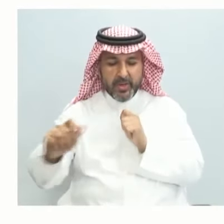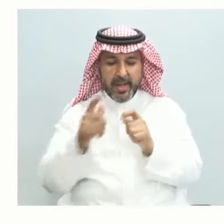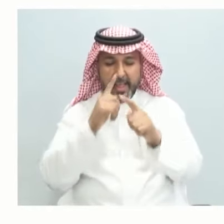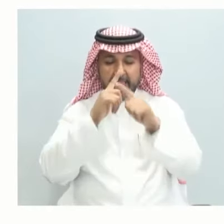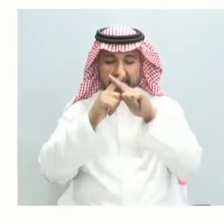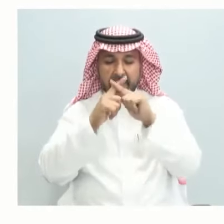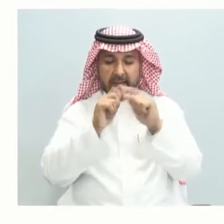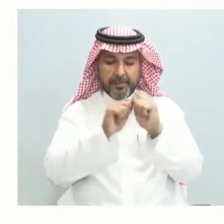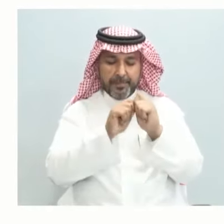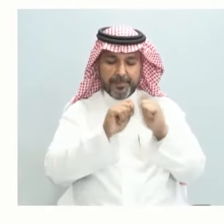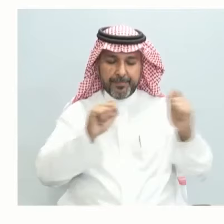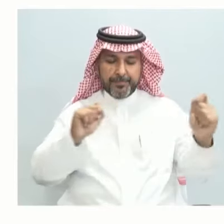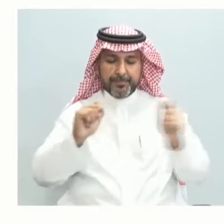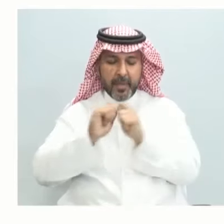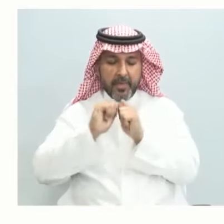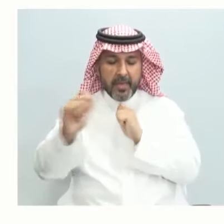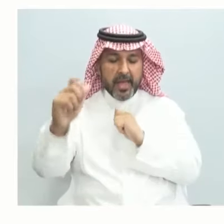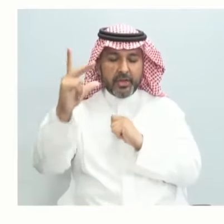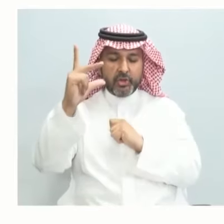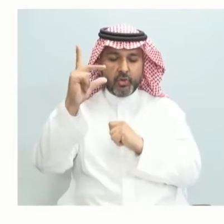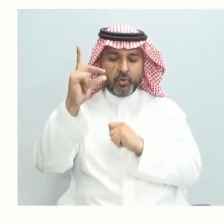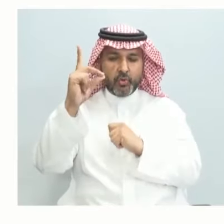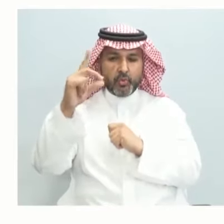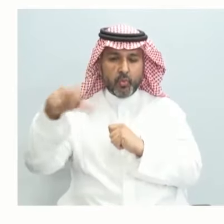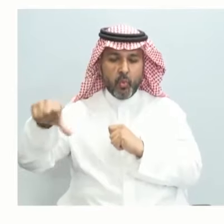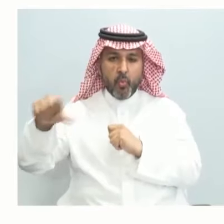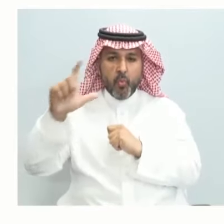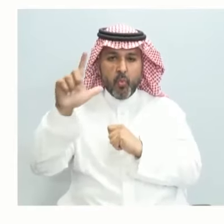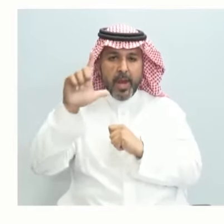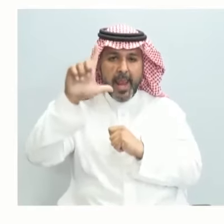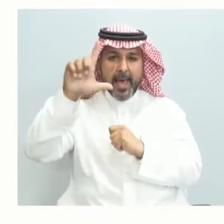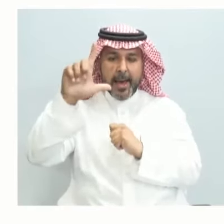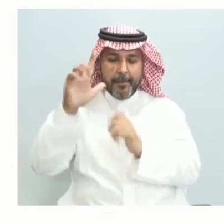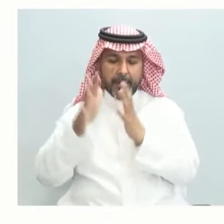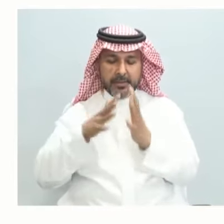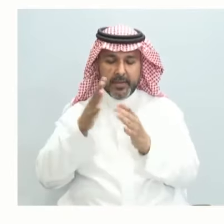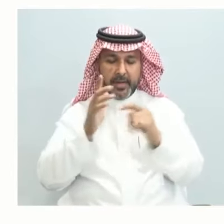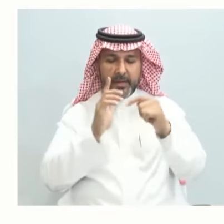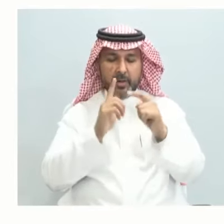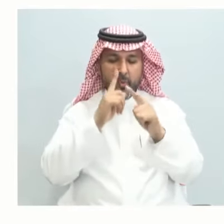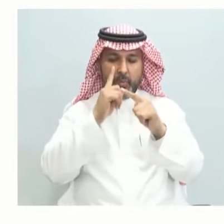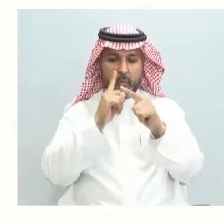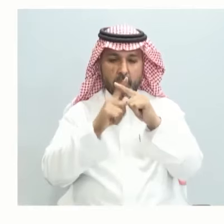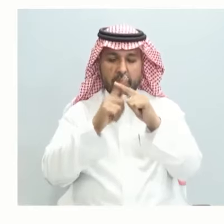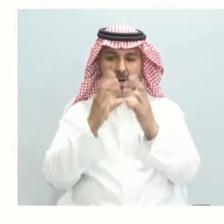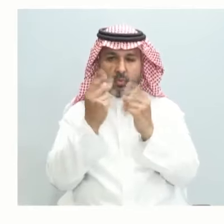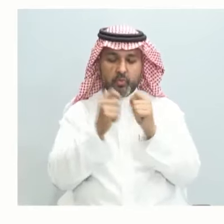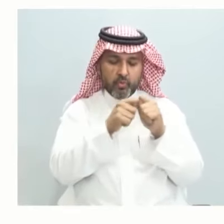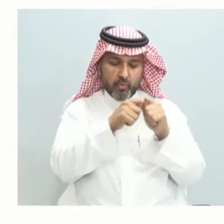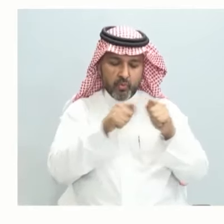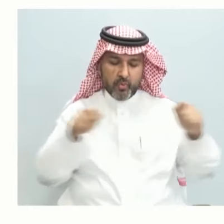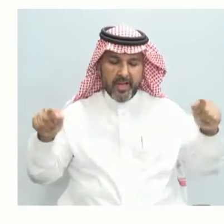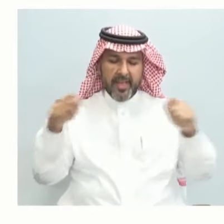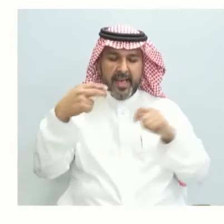وما قيمه العرض عبر تحليلها او تحويلها من كثيره حدود الى عواملها التي تكونت